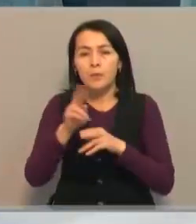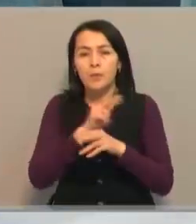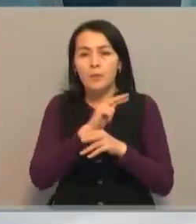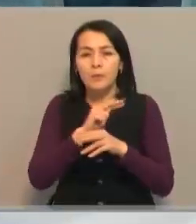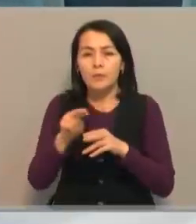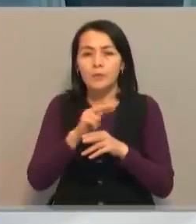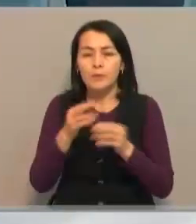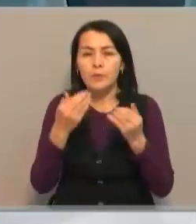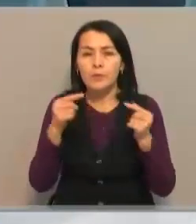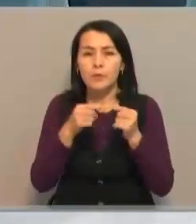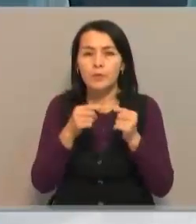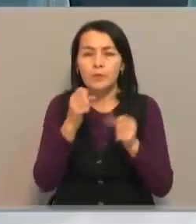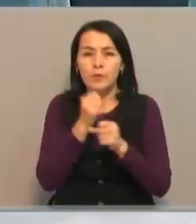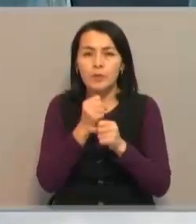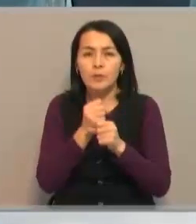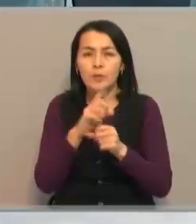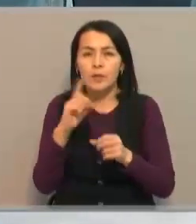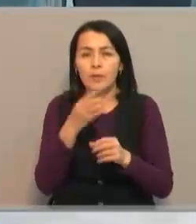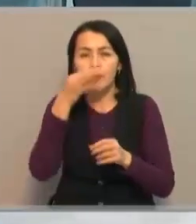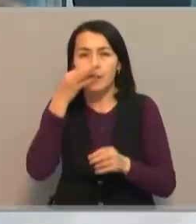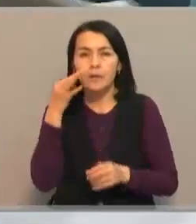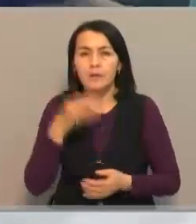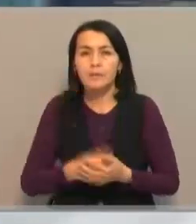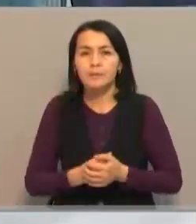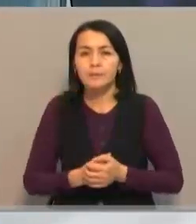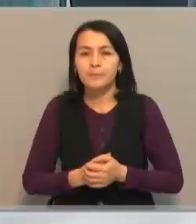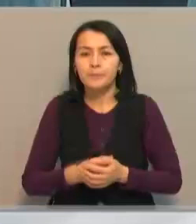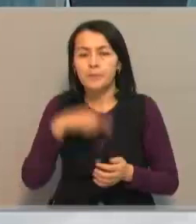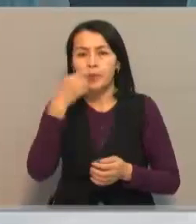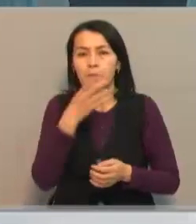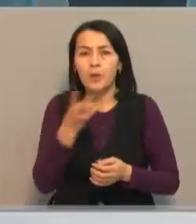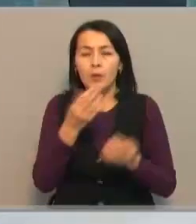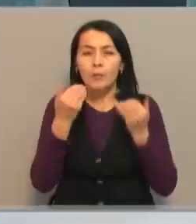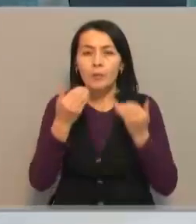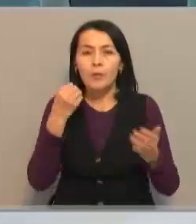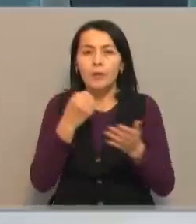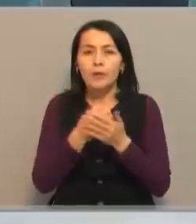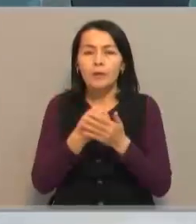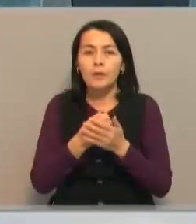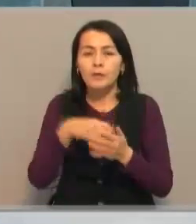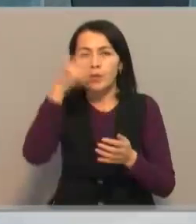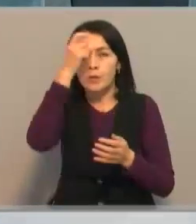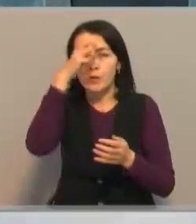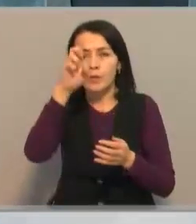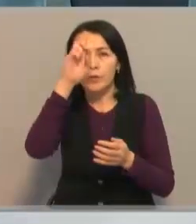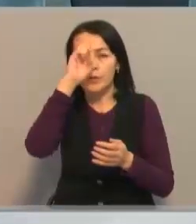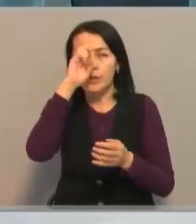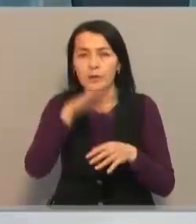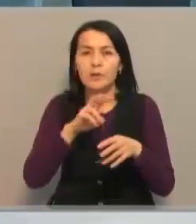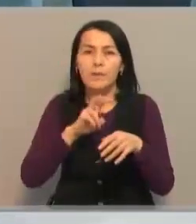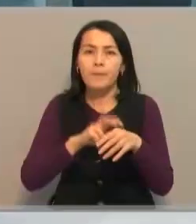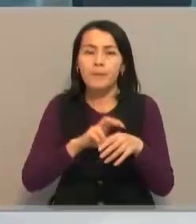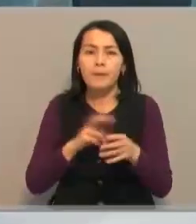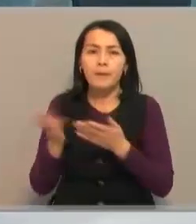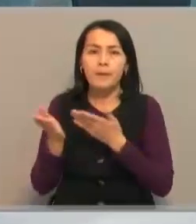өткізуді тиімді пайдаланудың бір әдісі болмақ. Айта кетейік, бұған дейінде түрік елінің онколог